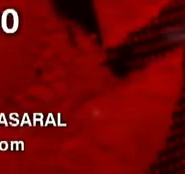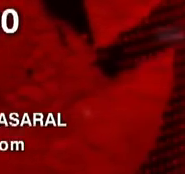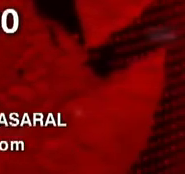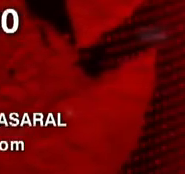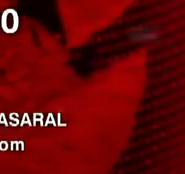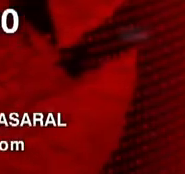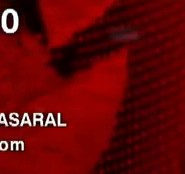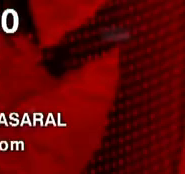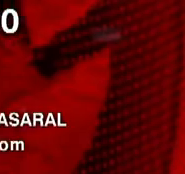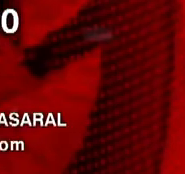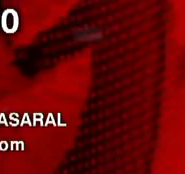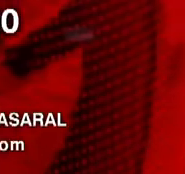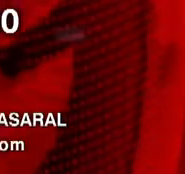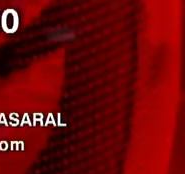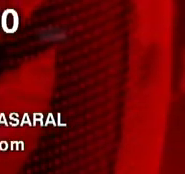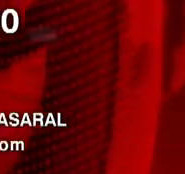abone ol